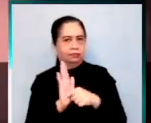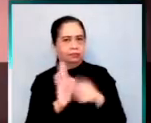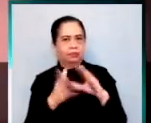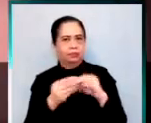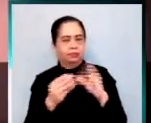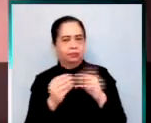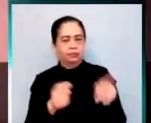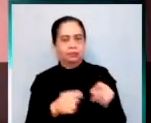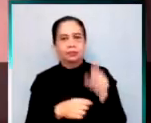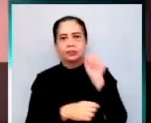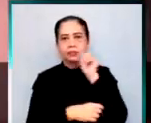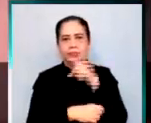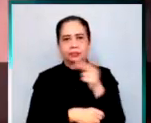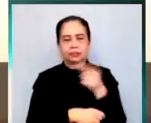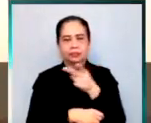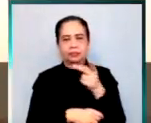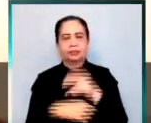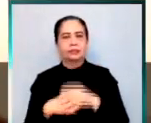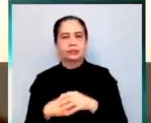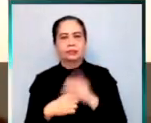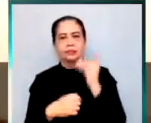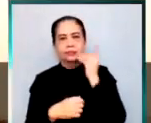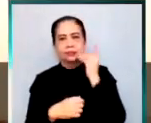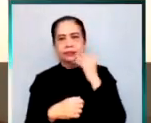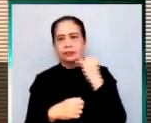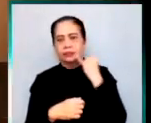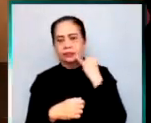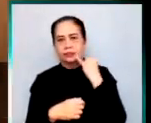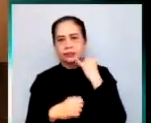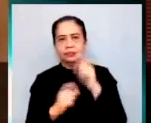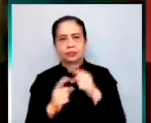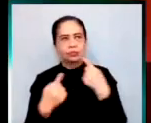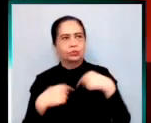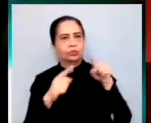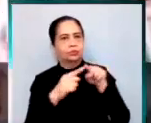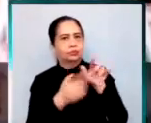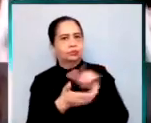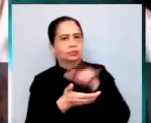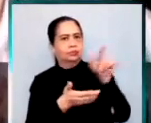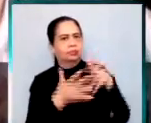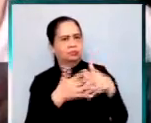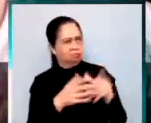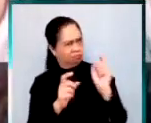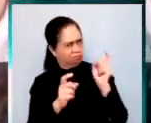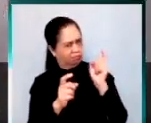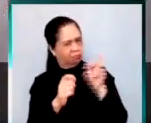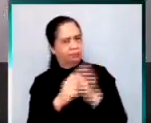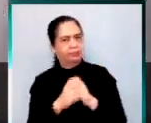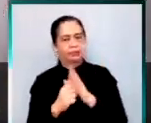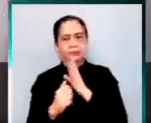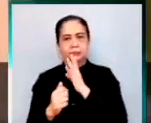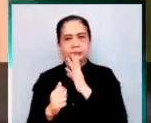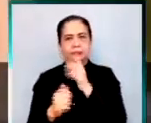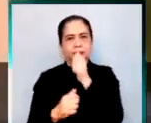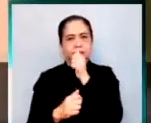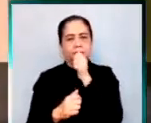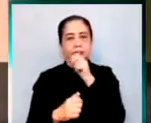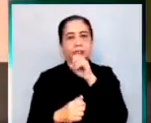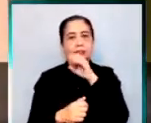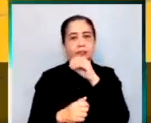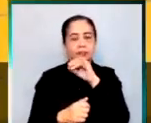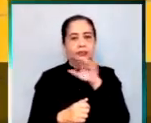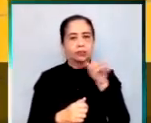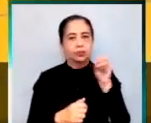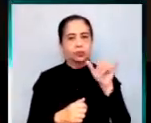Danica at Ina. Mamayang gabi na yung flight namin papunta ng Amerika. Ang bilis naman! Ang sikreto ng maglolang Joy at Tristan.